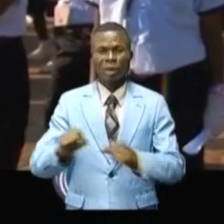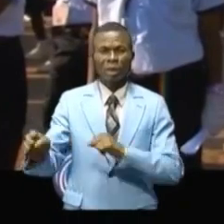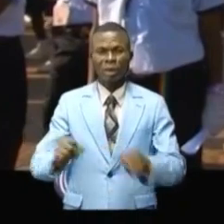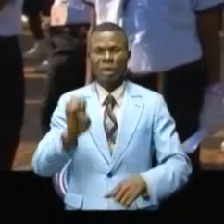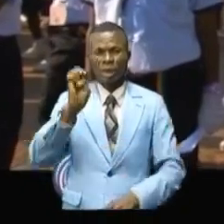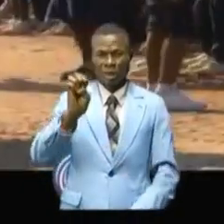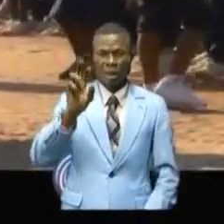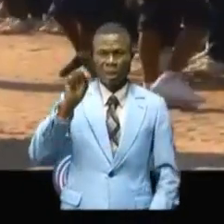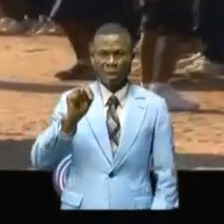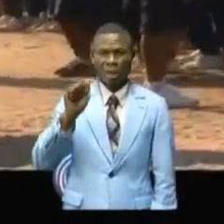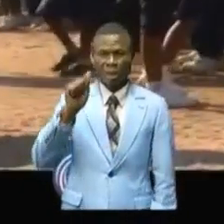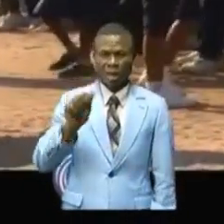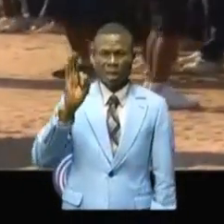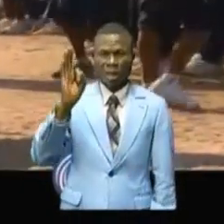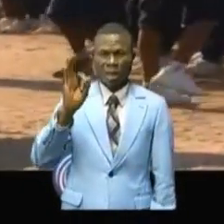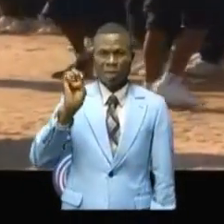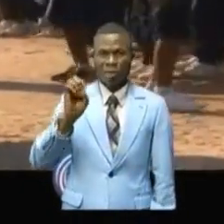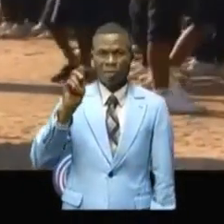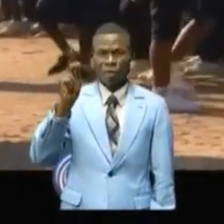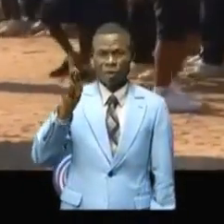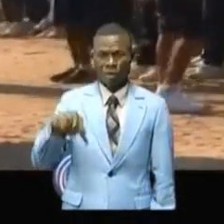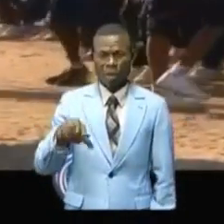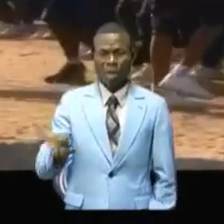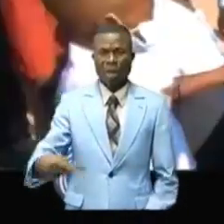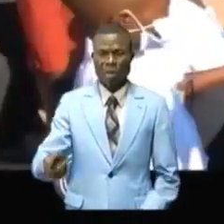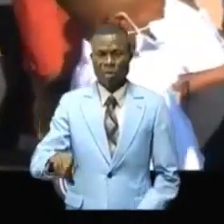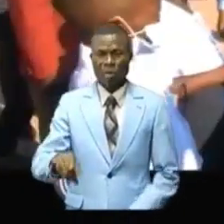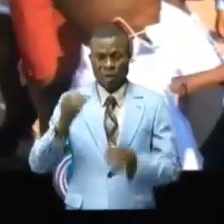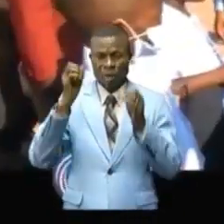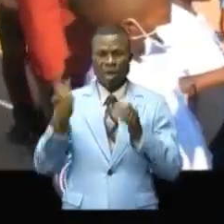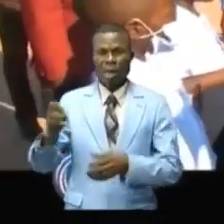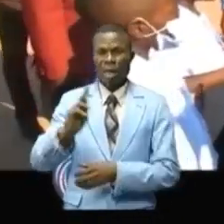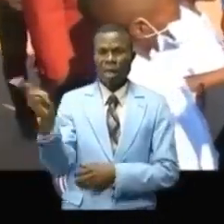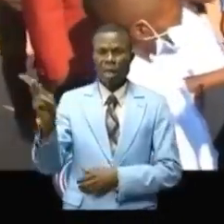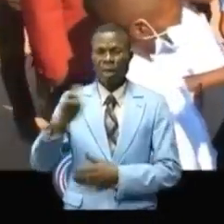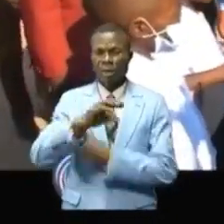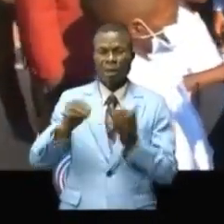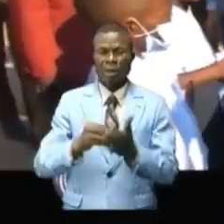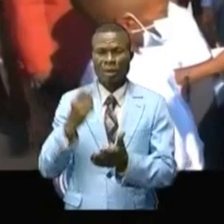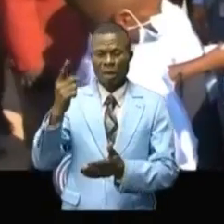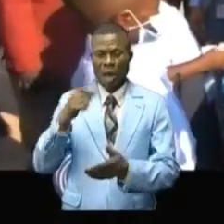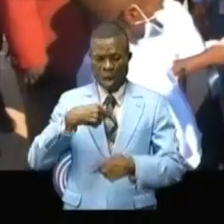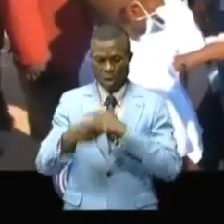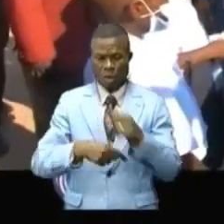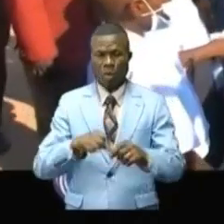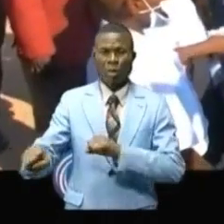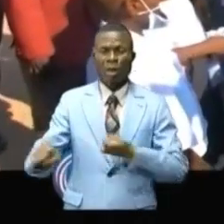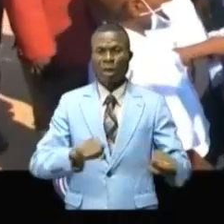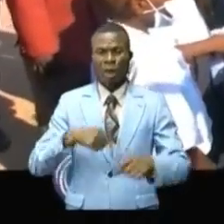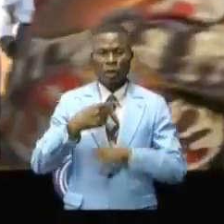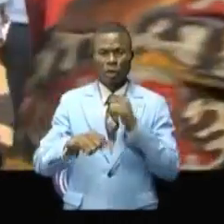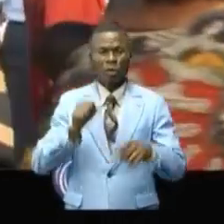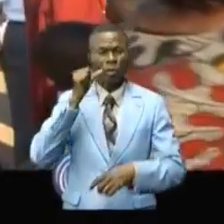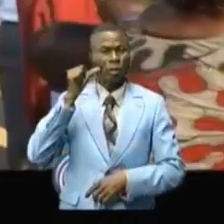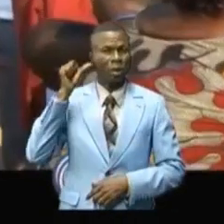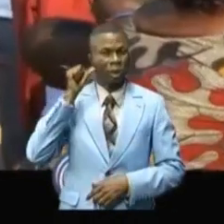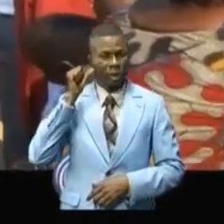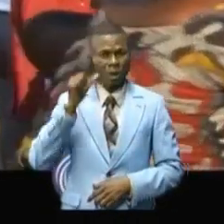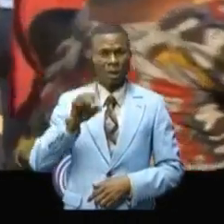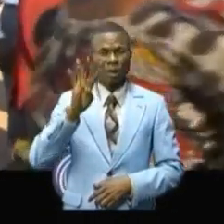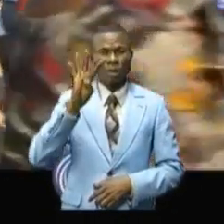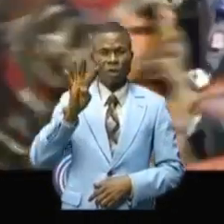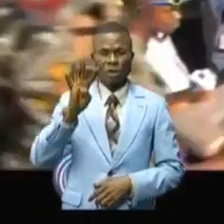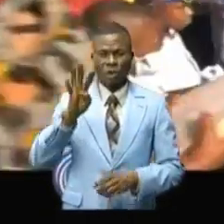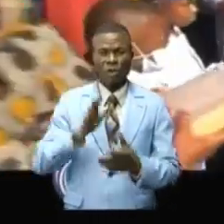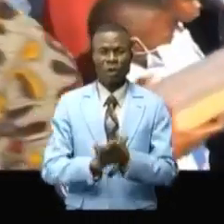l'ELNAFEP pour cette édition 2023 dans la province éducationnelle du Kasaï Central 1. Le coup d'envoi de ces examens a été donné par